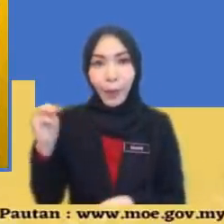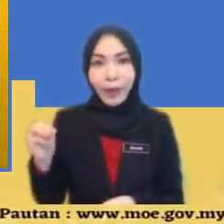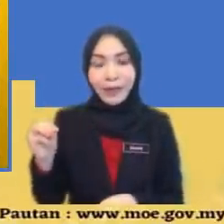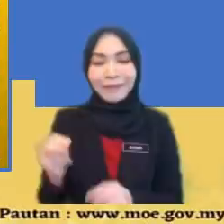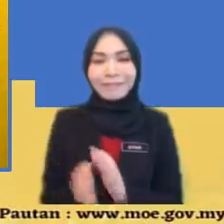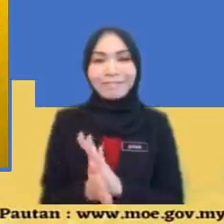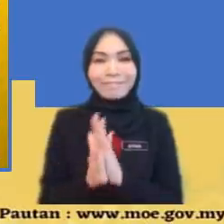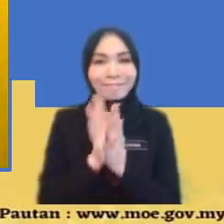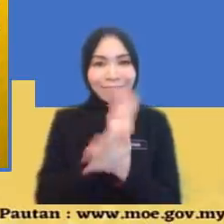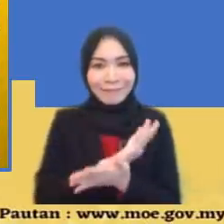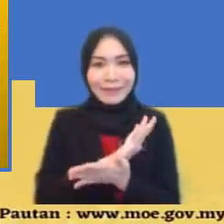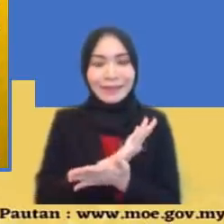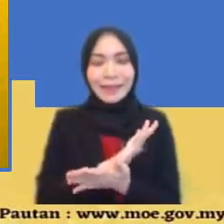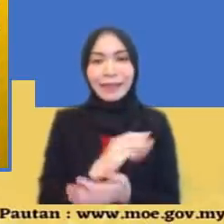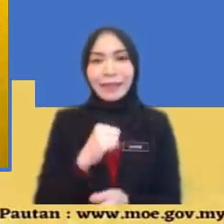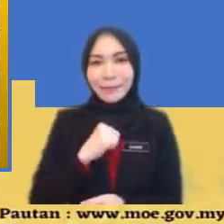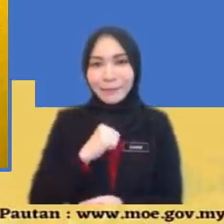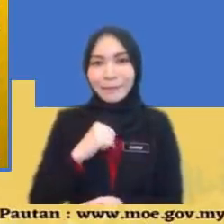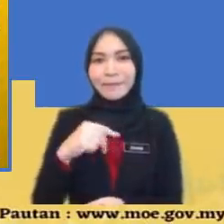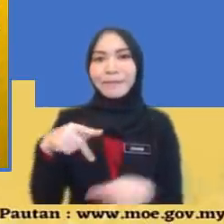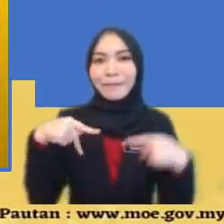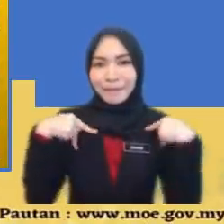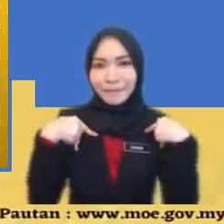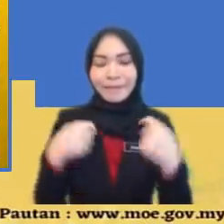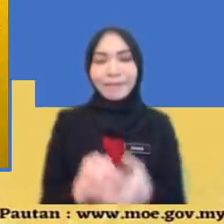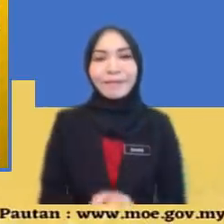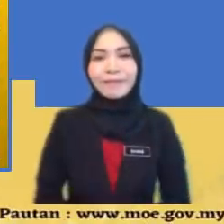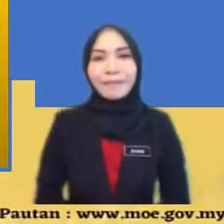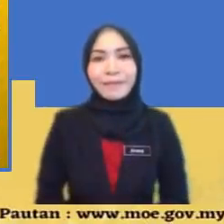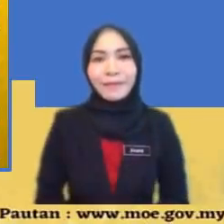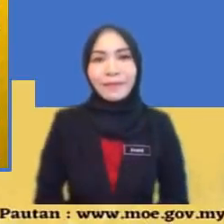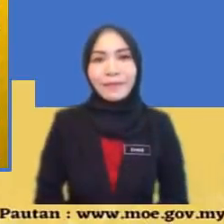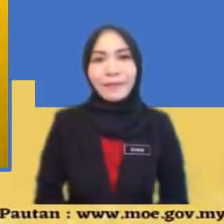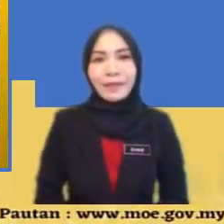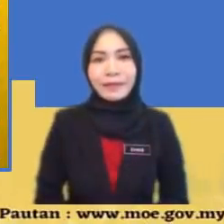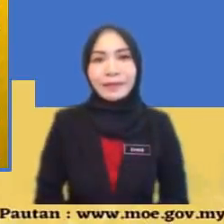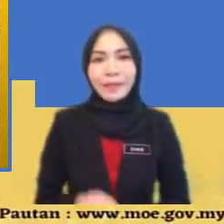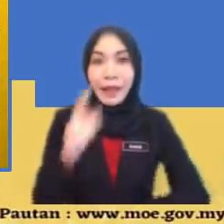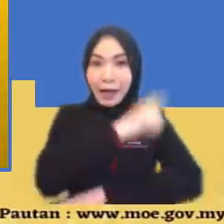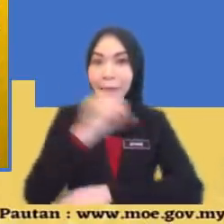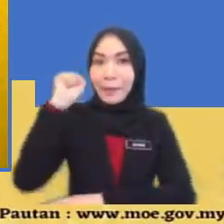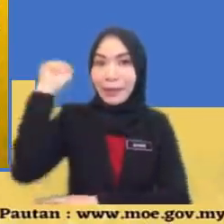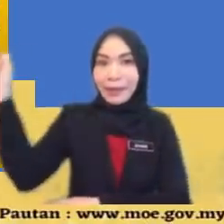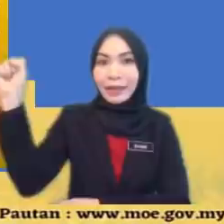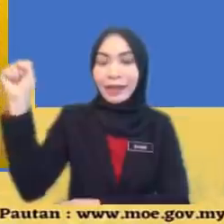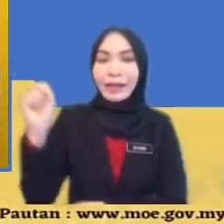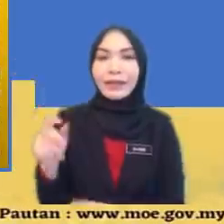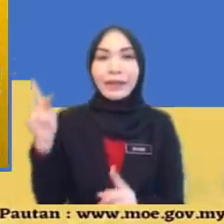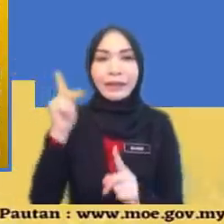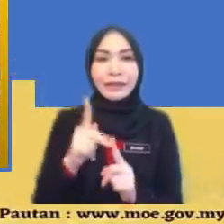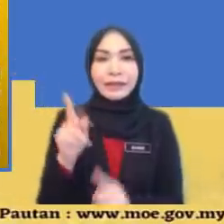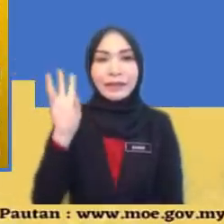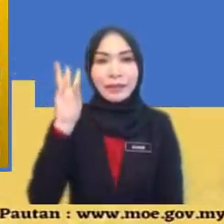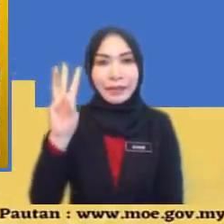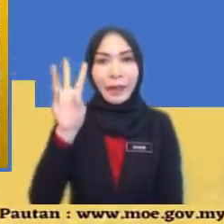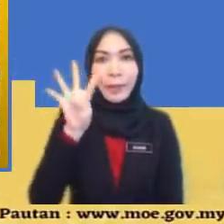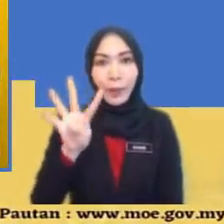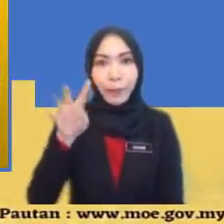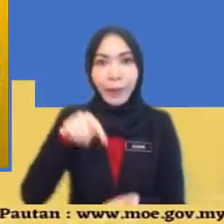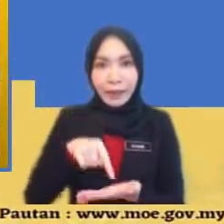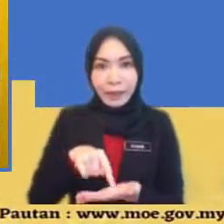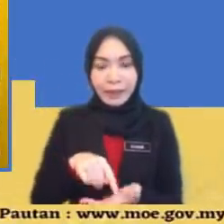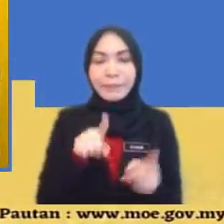bersempena sambutan hari kemerdekaan yang ke 64 Ini bersama-sama lah kita berazam untuk